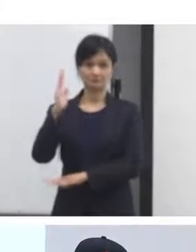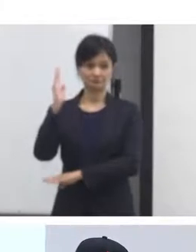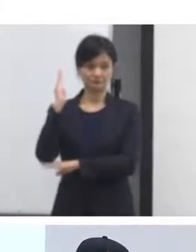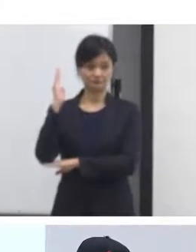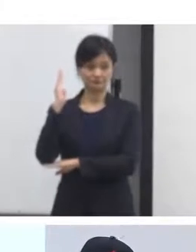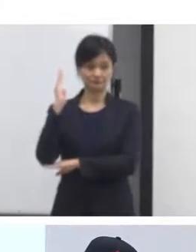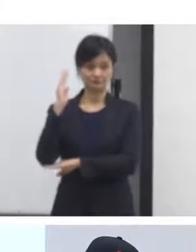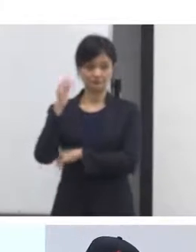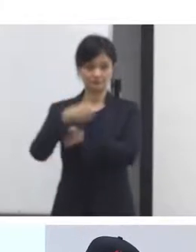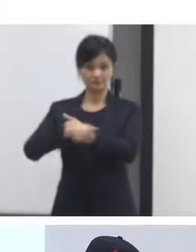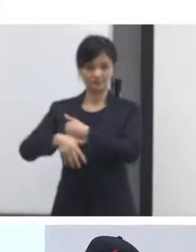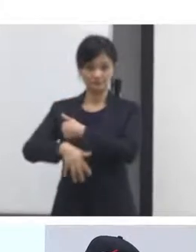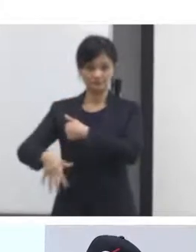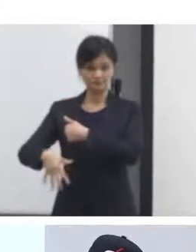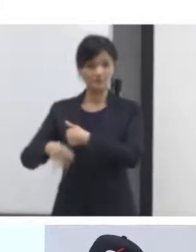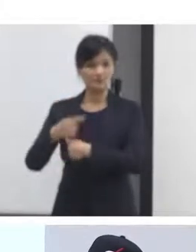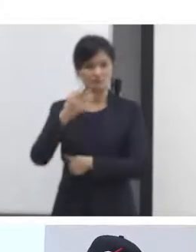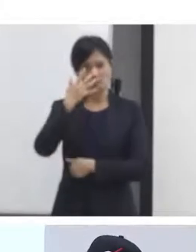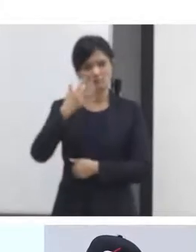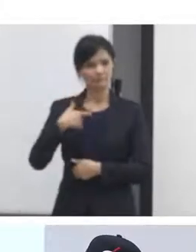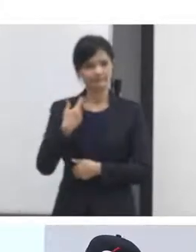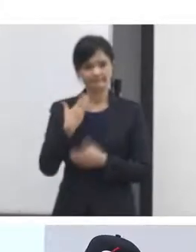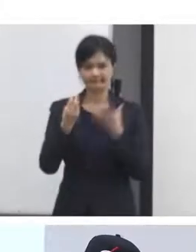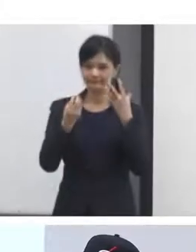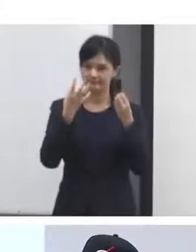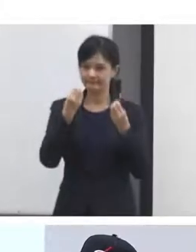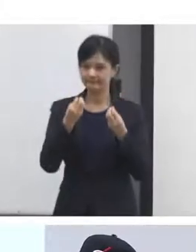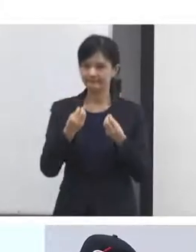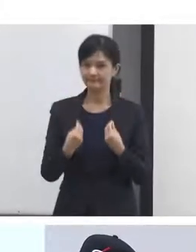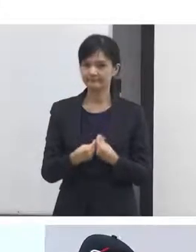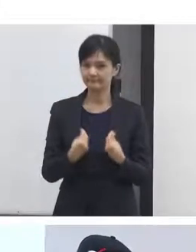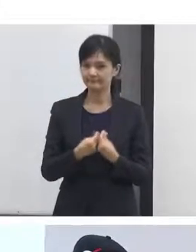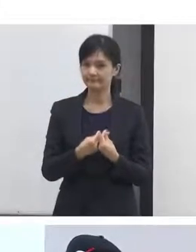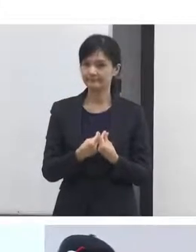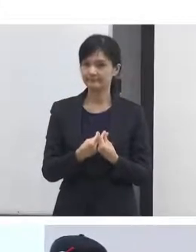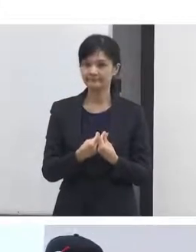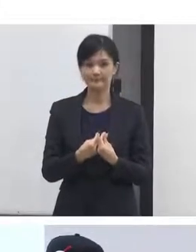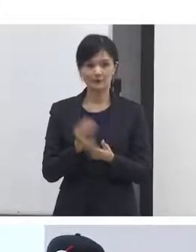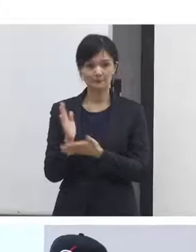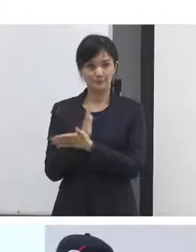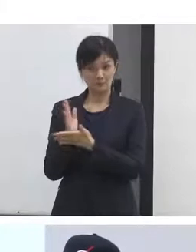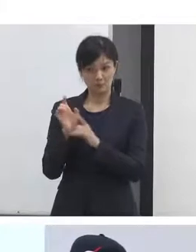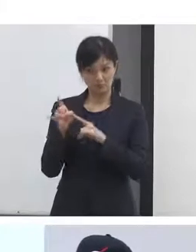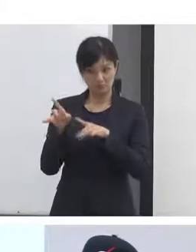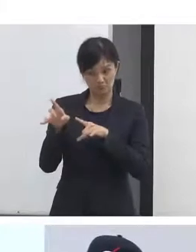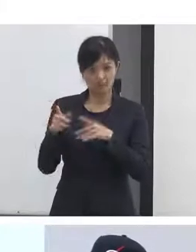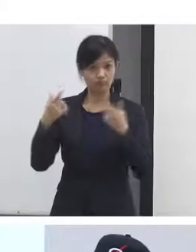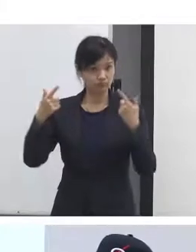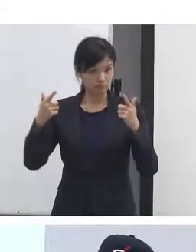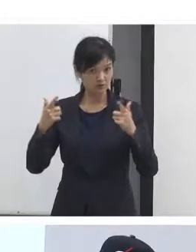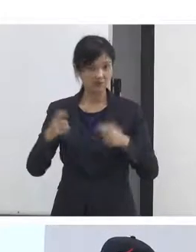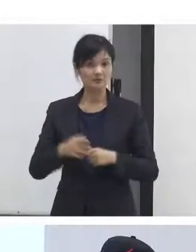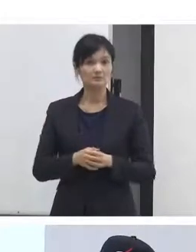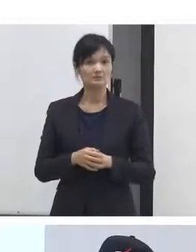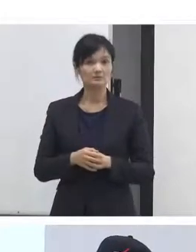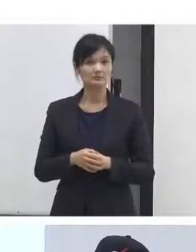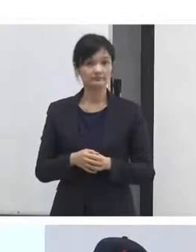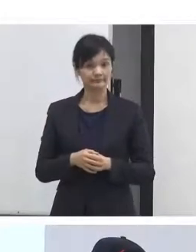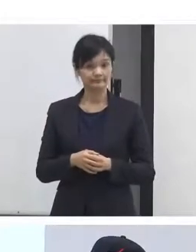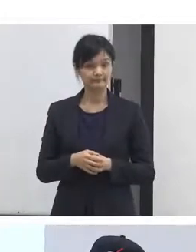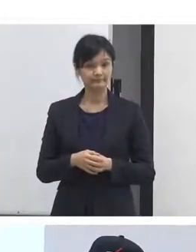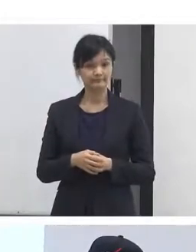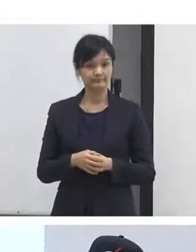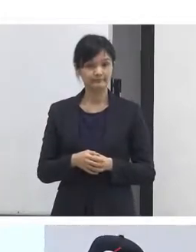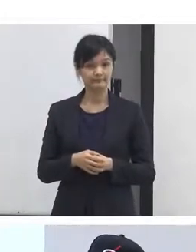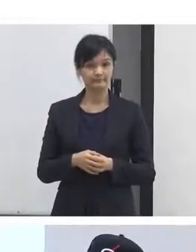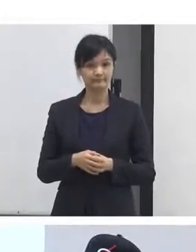应该我不确定这该怎么去。不该说批评，应该说他可能在根深基础上，